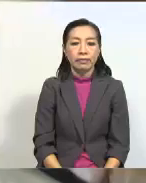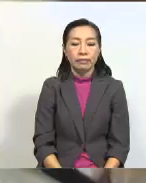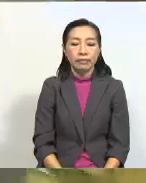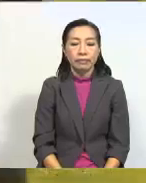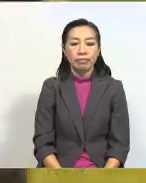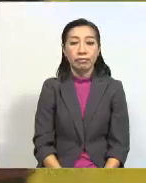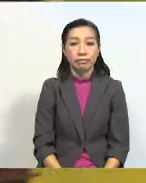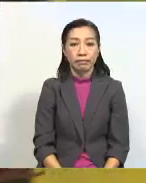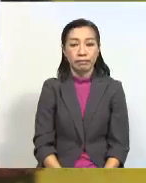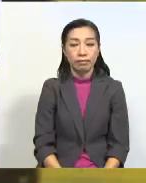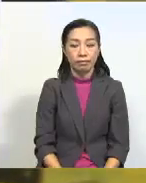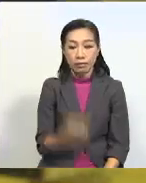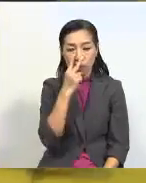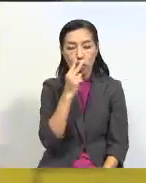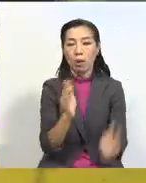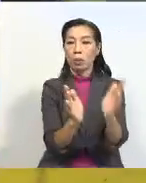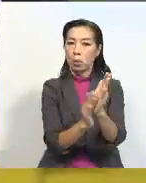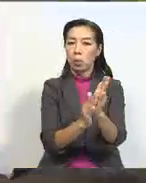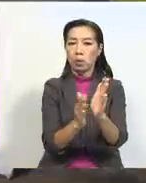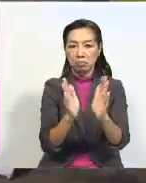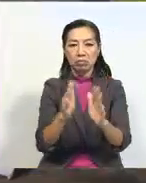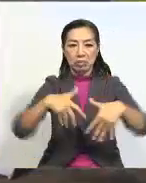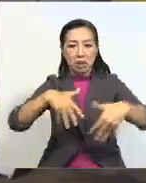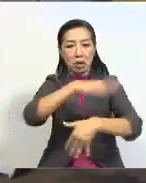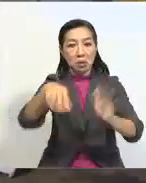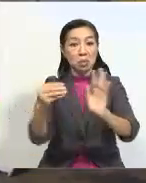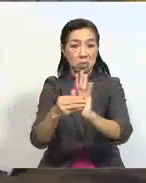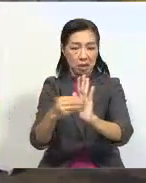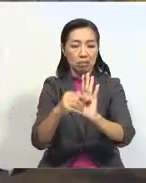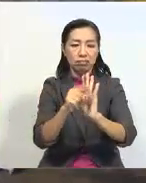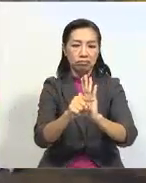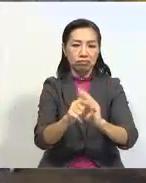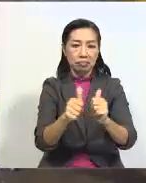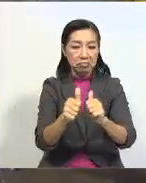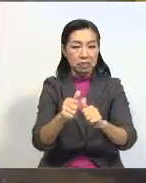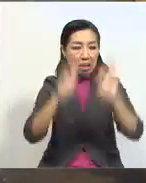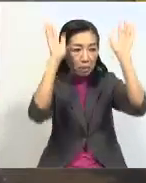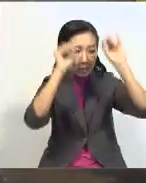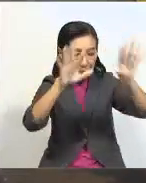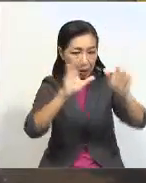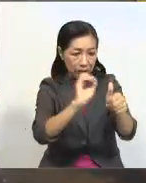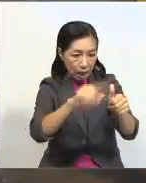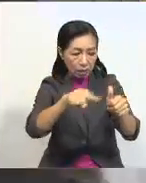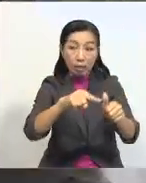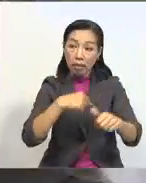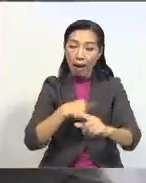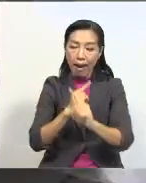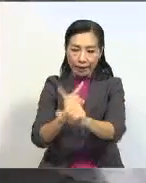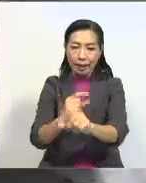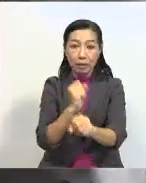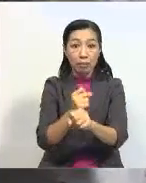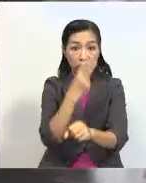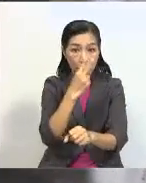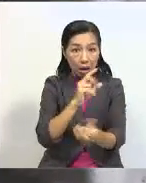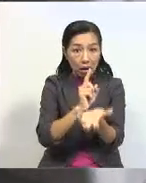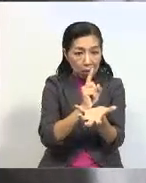นี่ก็ต้องชื่นชมความร่วมมือร่วมแรงร่วมใจของชาวกรุงเทพมหานครนะครับที่ปฏิบัติตามคำแนะนำของเจ้าหน้าที่เพราะว่ากว่า800,000